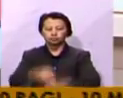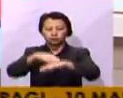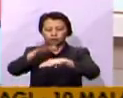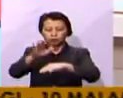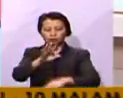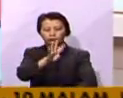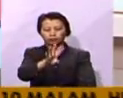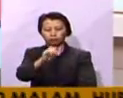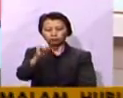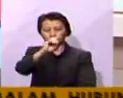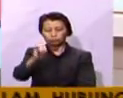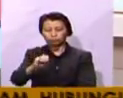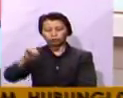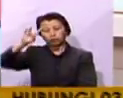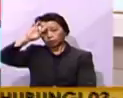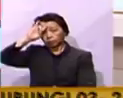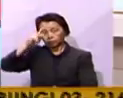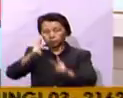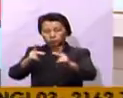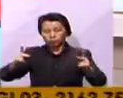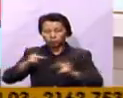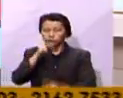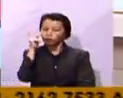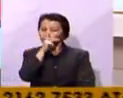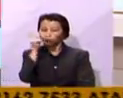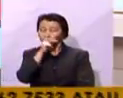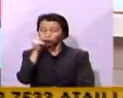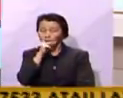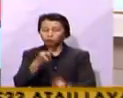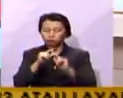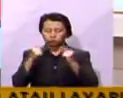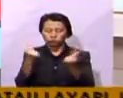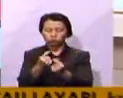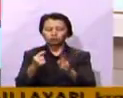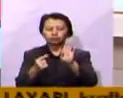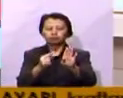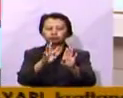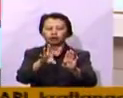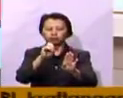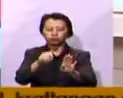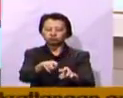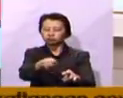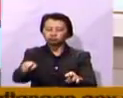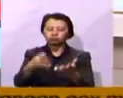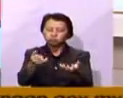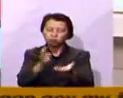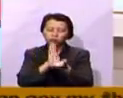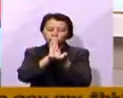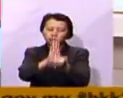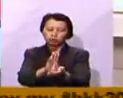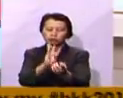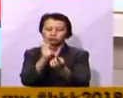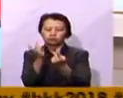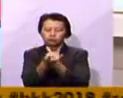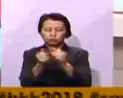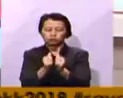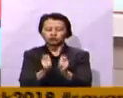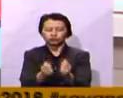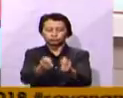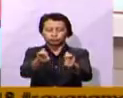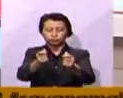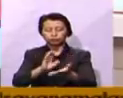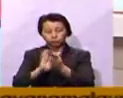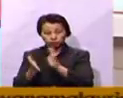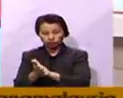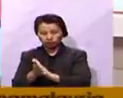Lebih 40% kaum India kawasan Kajang Selangor tergolong dalam kumpulan B40 yang memerlukan bantuan kebajikan dengan segera.